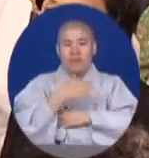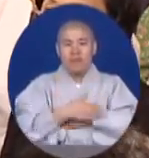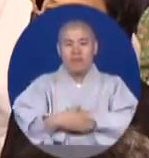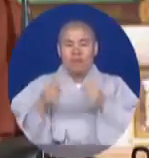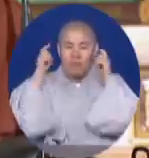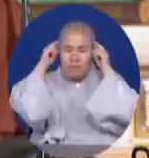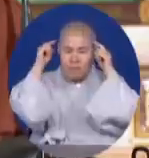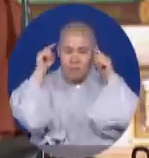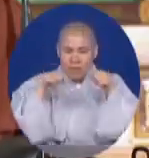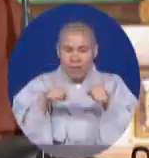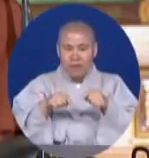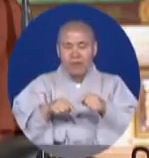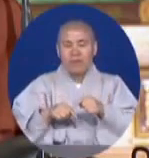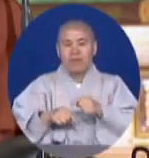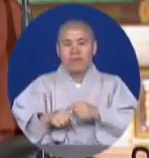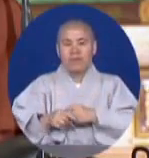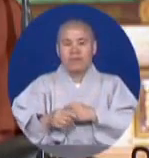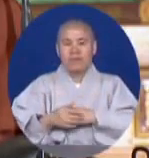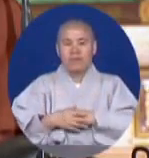어리석은 거고